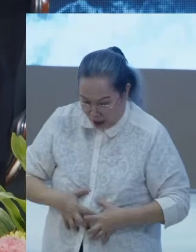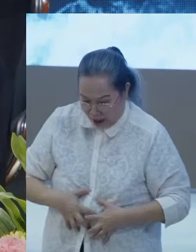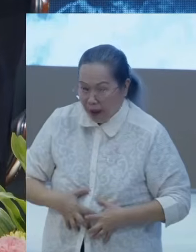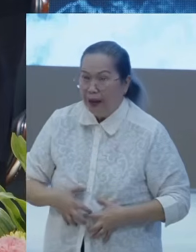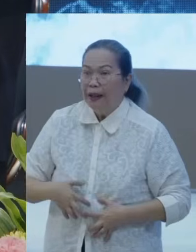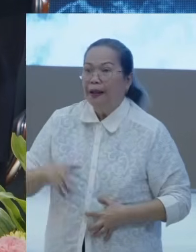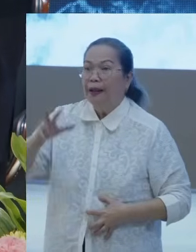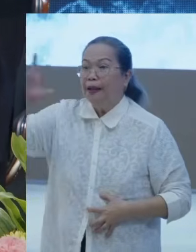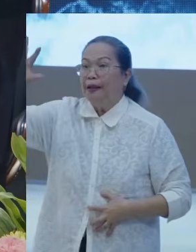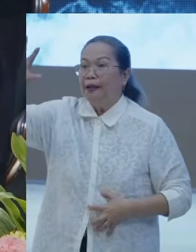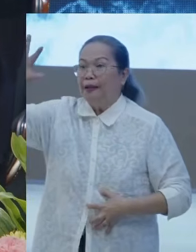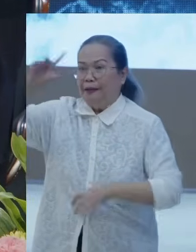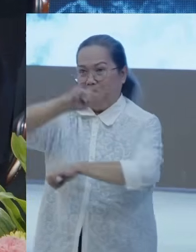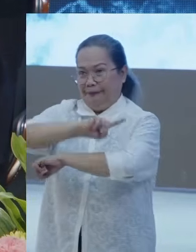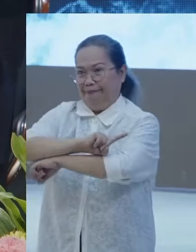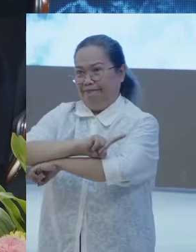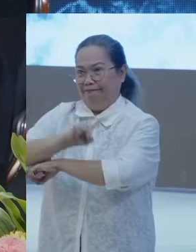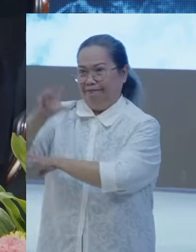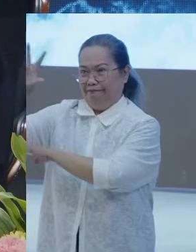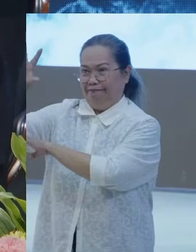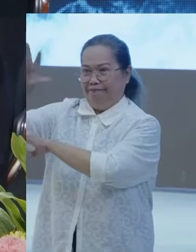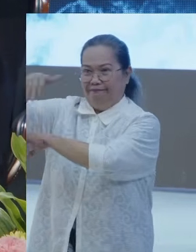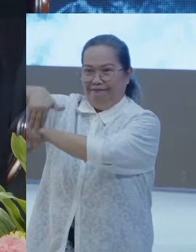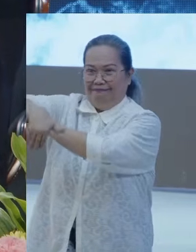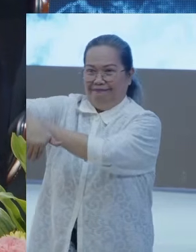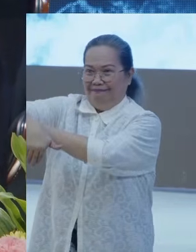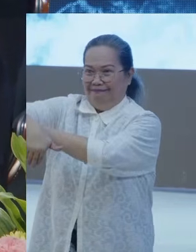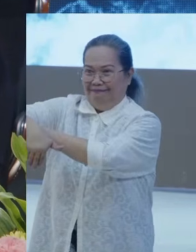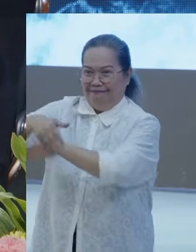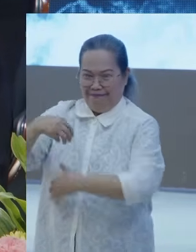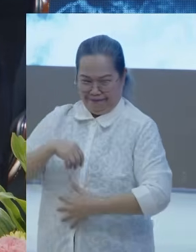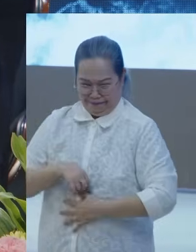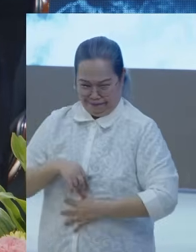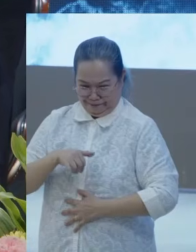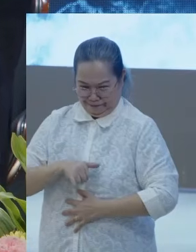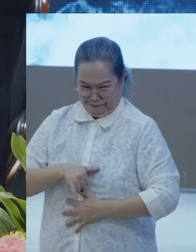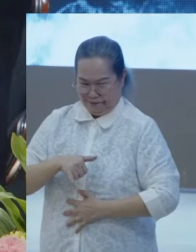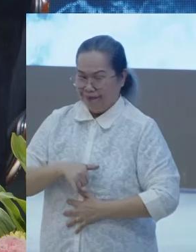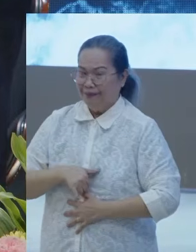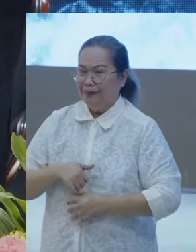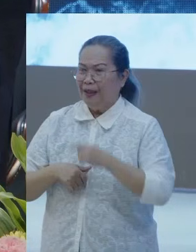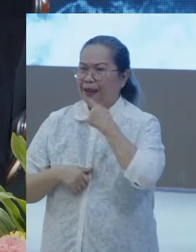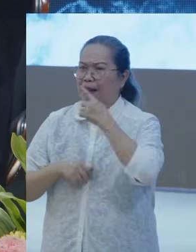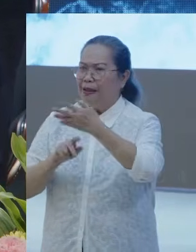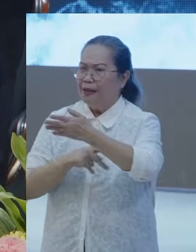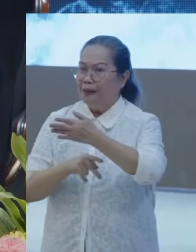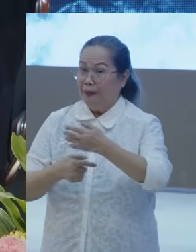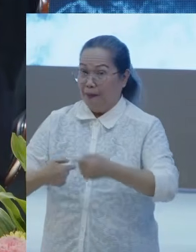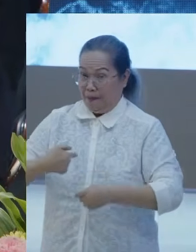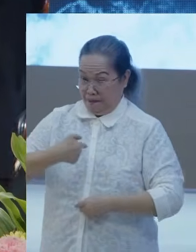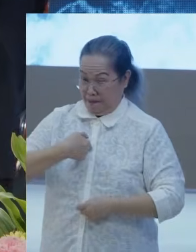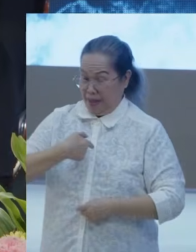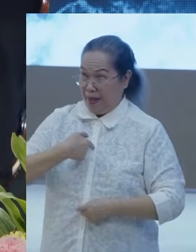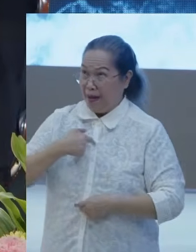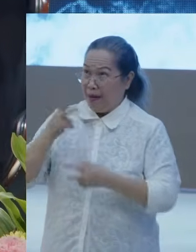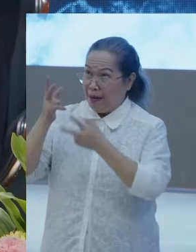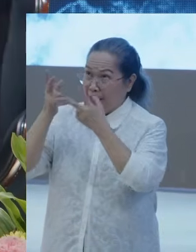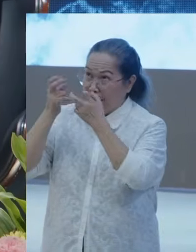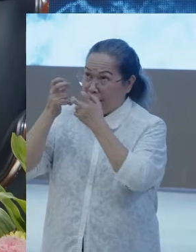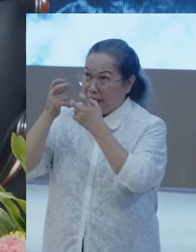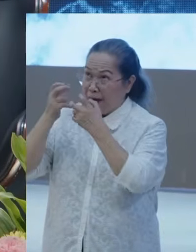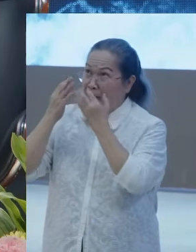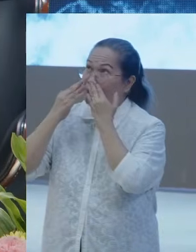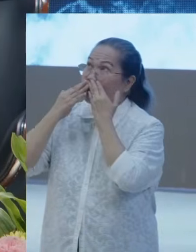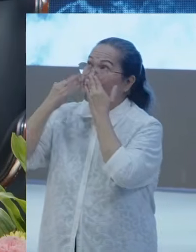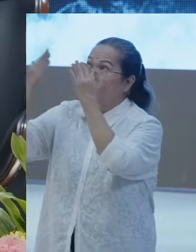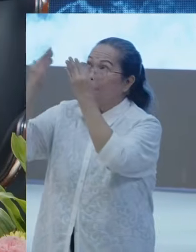2 verse 9, meron po siyang kino-quote na psalm dito. Ang sabi niya, But I, with the voice of